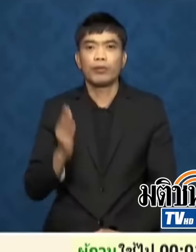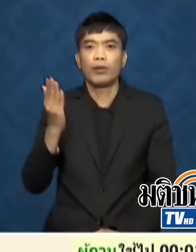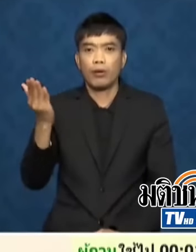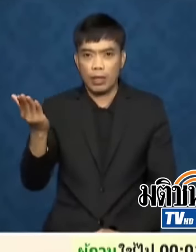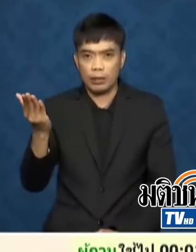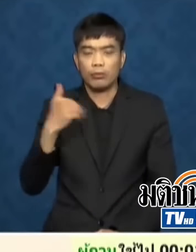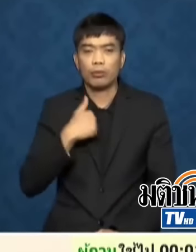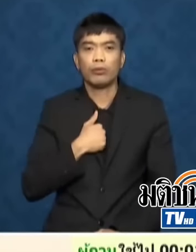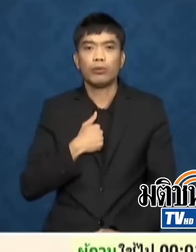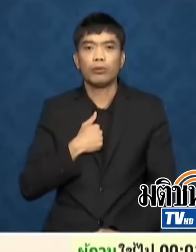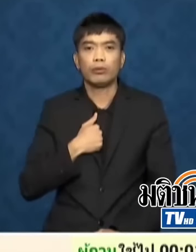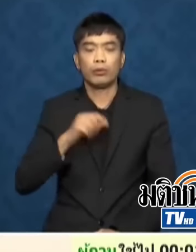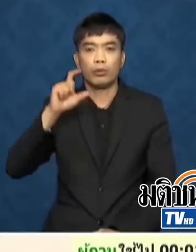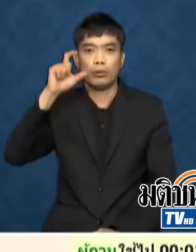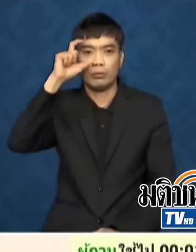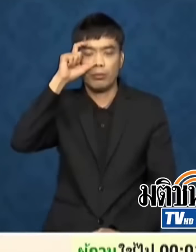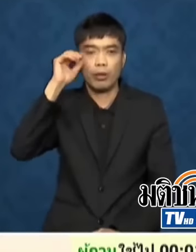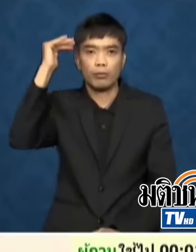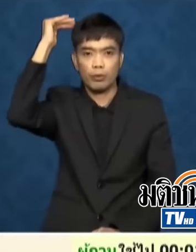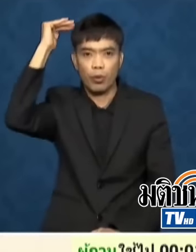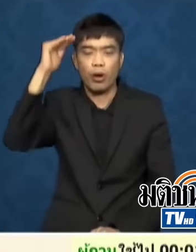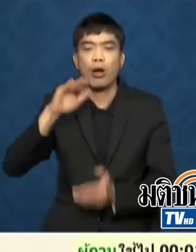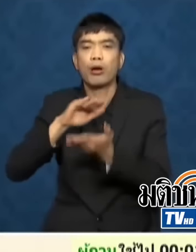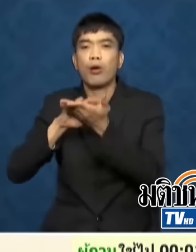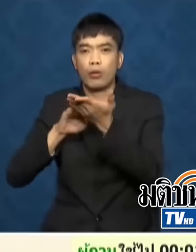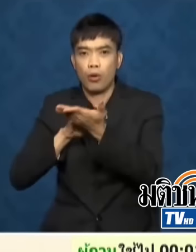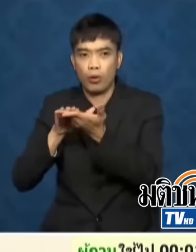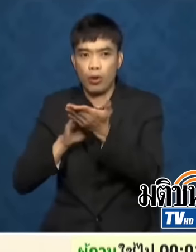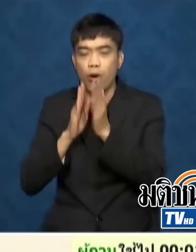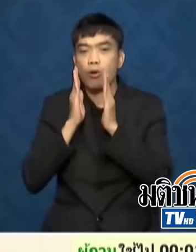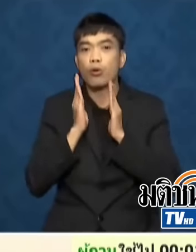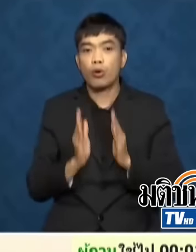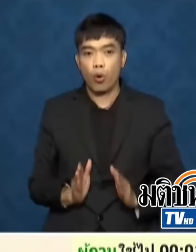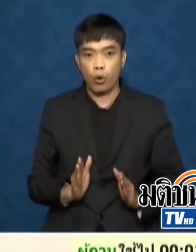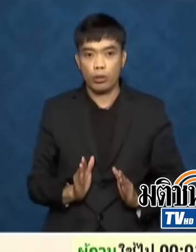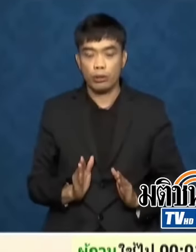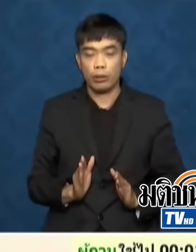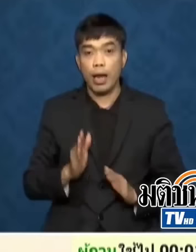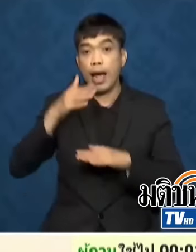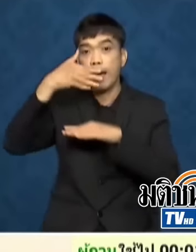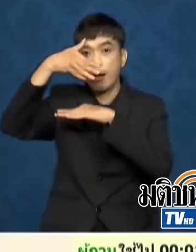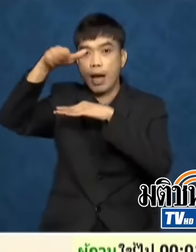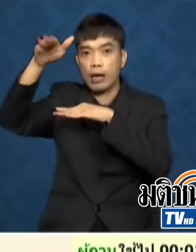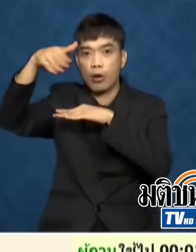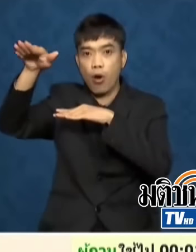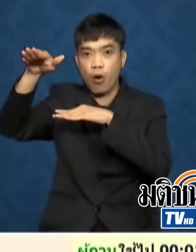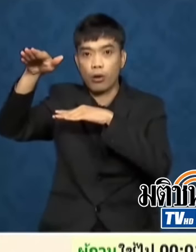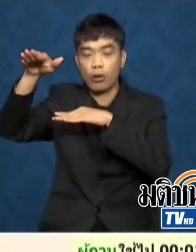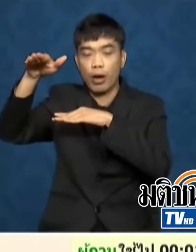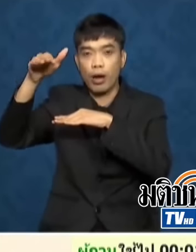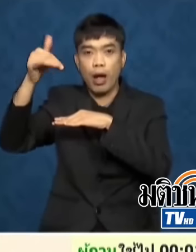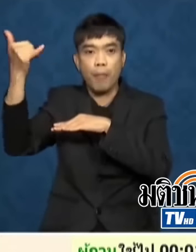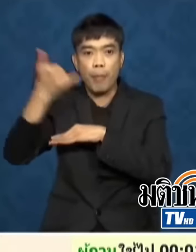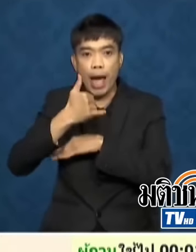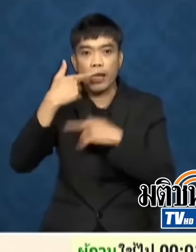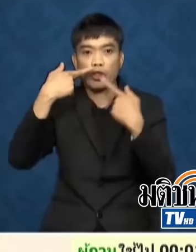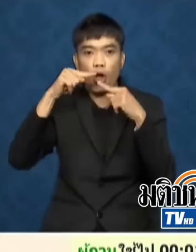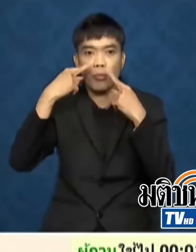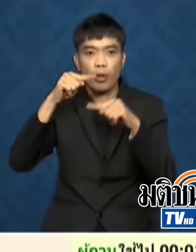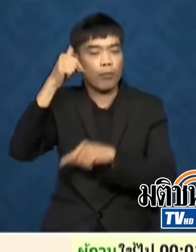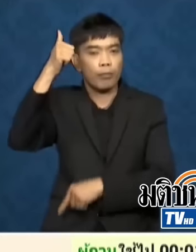ก็ต้องขออภัยด้วยคือบุคคลภายนอกก็ไม่มีโอกาสที่จะตอบได้ท่านอาจจะบอกว่